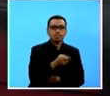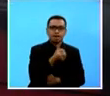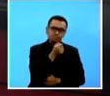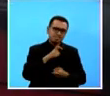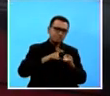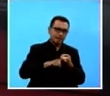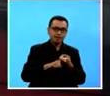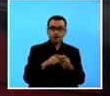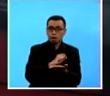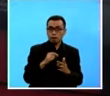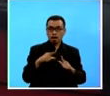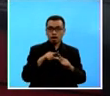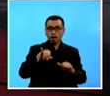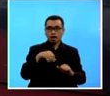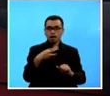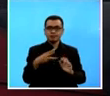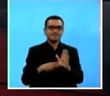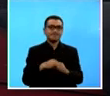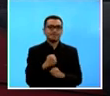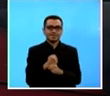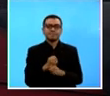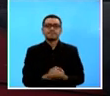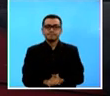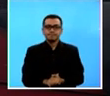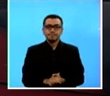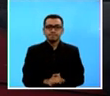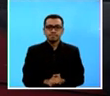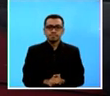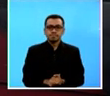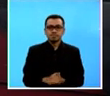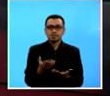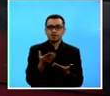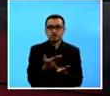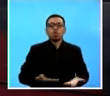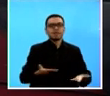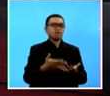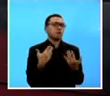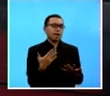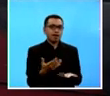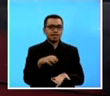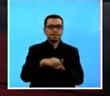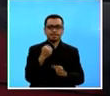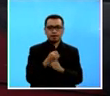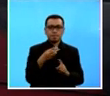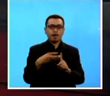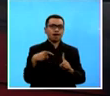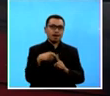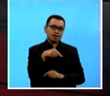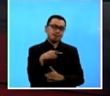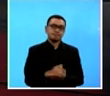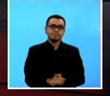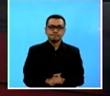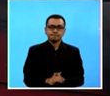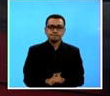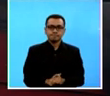Ajeng, seperti apa informasi terbaru dari Senayan? Games yang tentunya jatuh pada